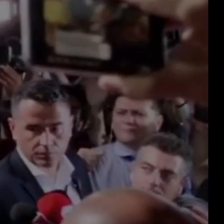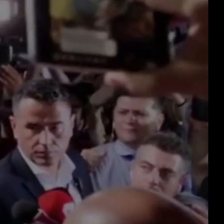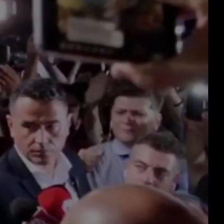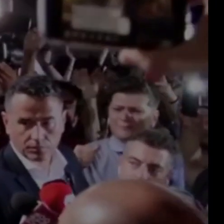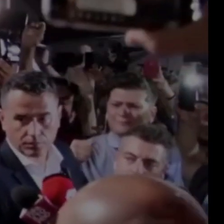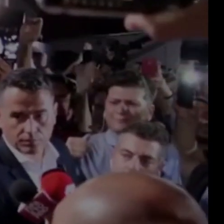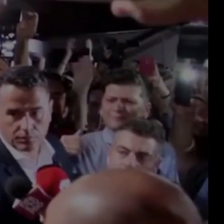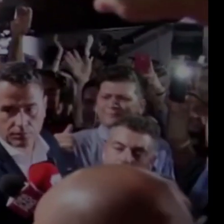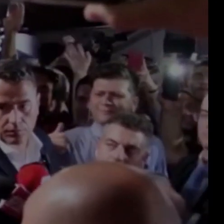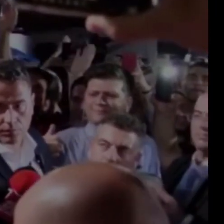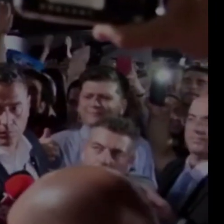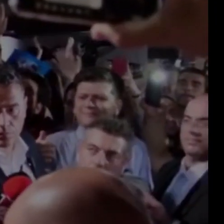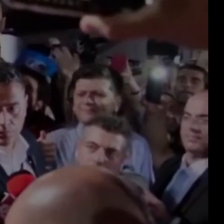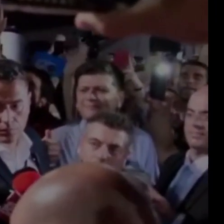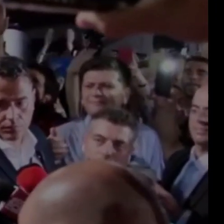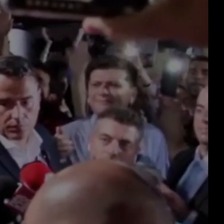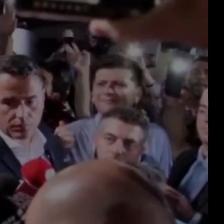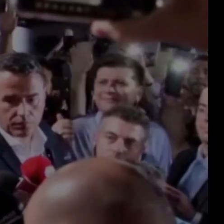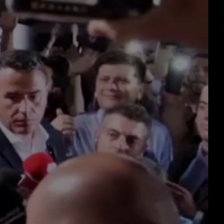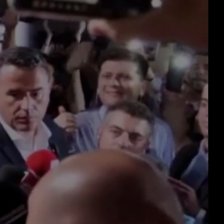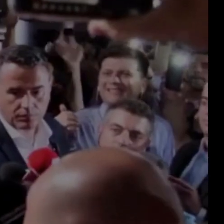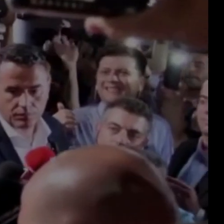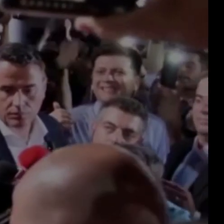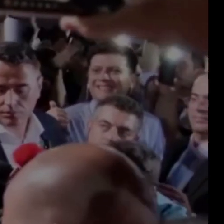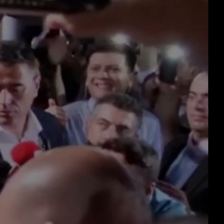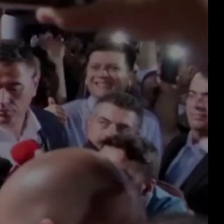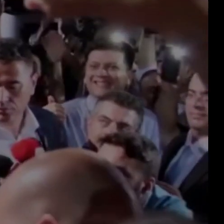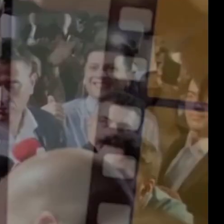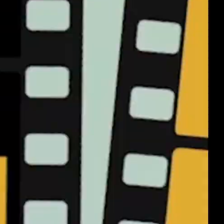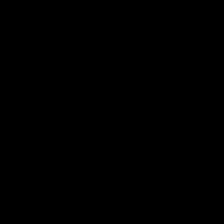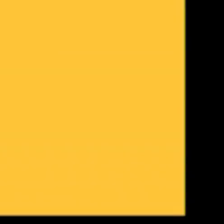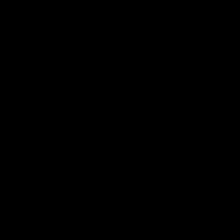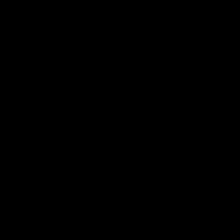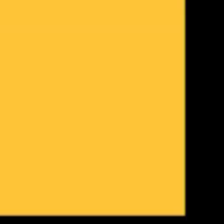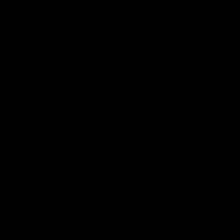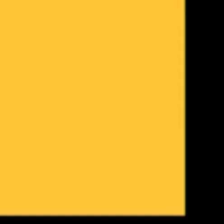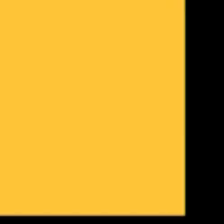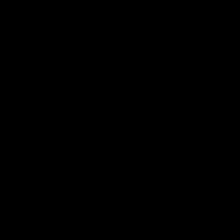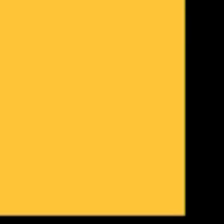δικιά μας κυβέρνηση, η δικιά μου κυβέρνηση, θα είναι με κυβέρνηση των αρίστων. Δεν θα είναι με κυβέρνηση τουρλού.